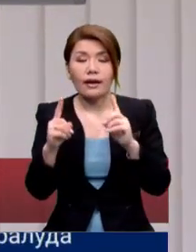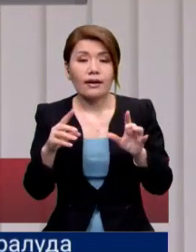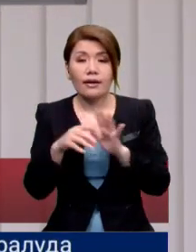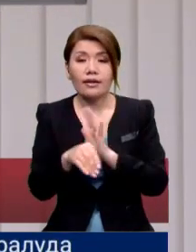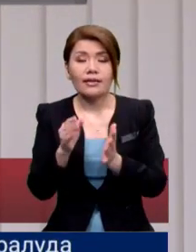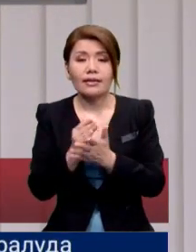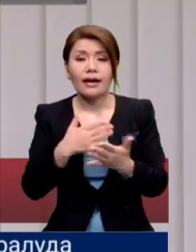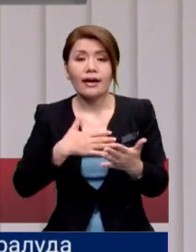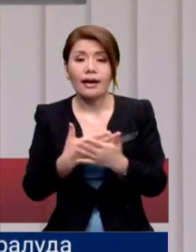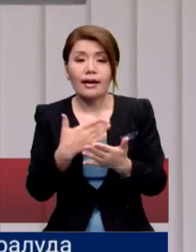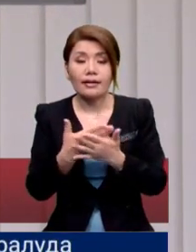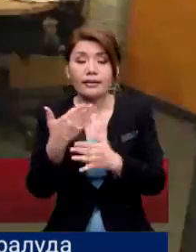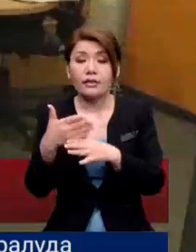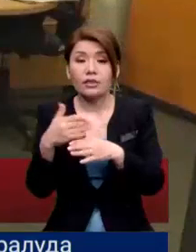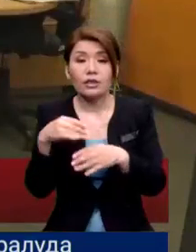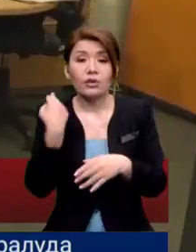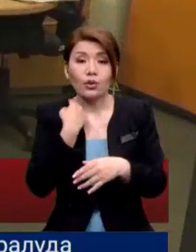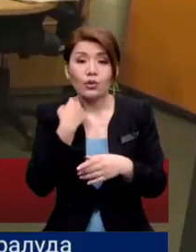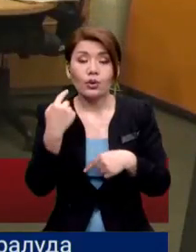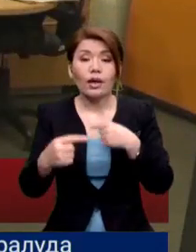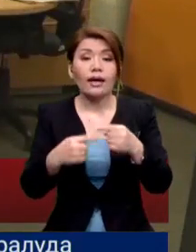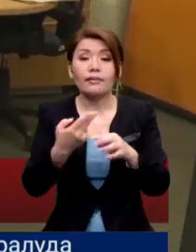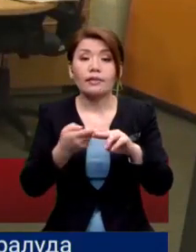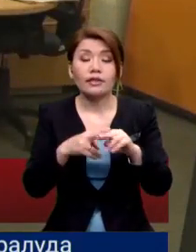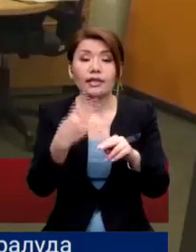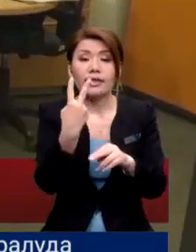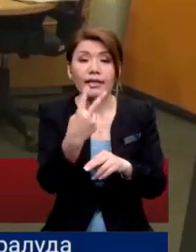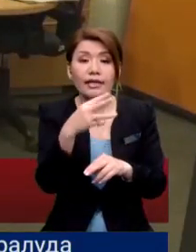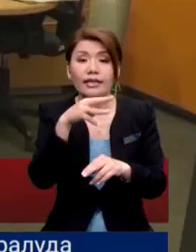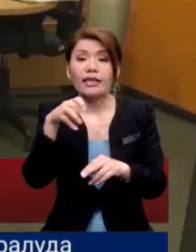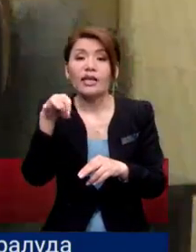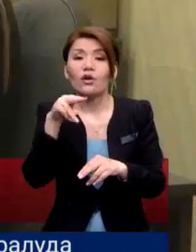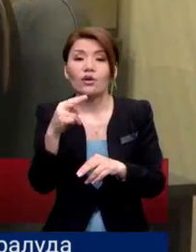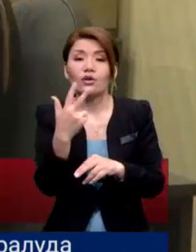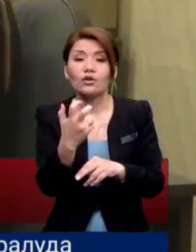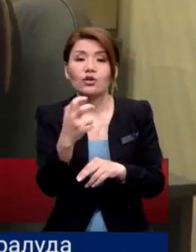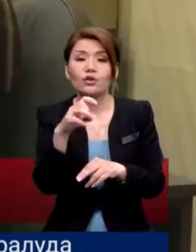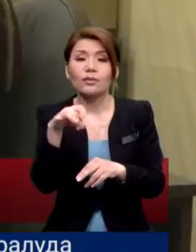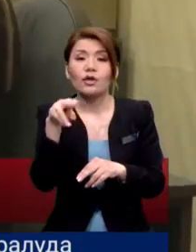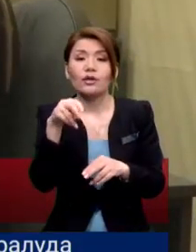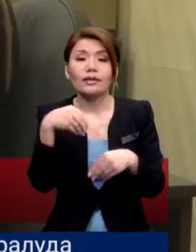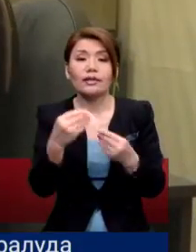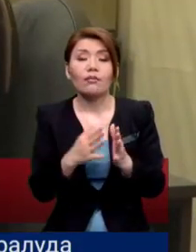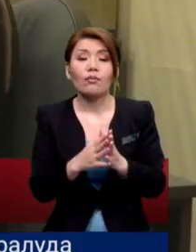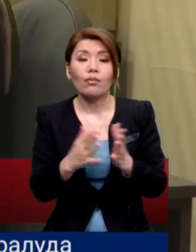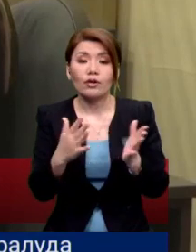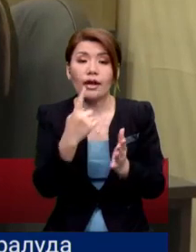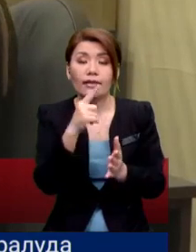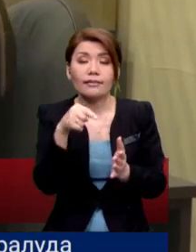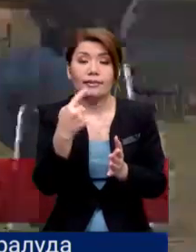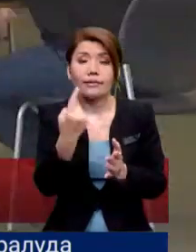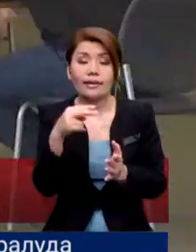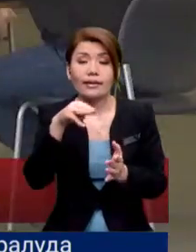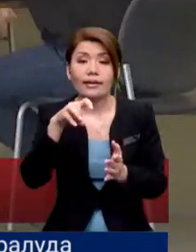активтердің, яғни өтілмей жатқан берешектердің жалпы сомасы 2 триллион 300 миллиард теңгеден асып кеткен. Оның 1,1